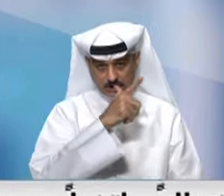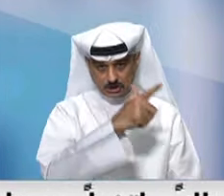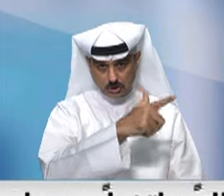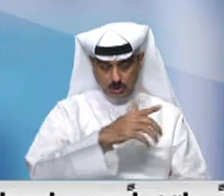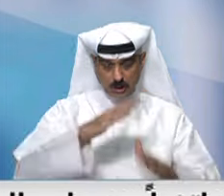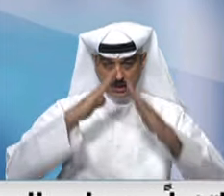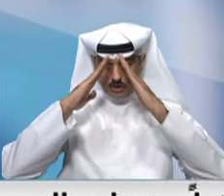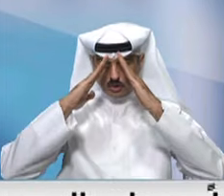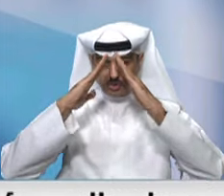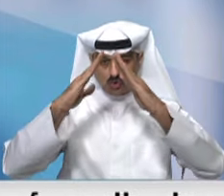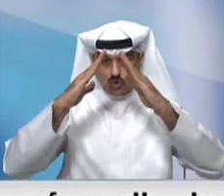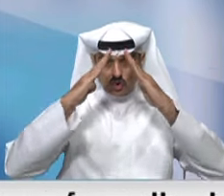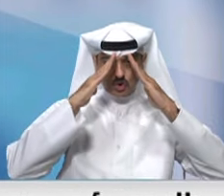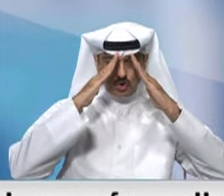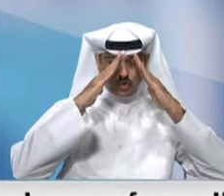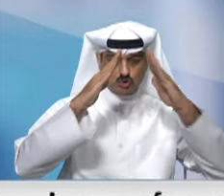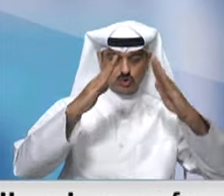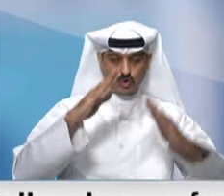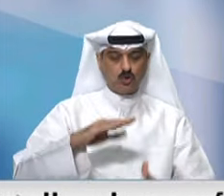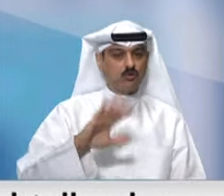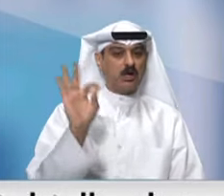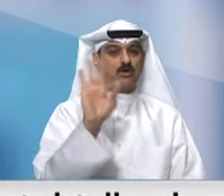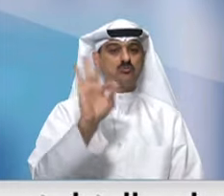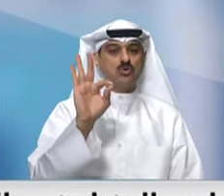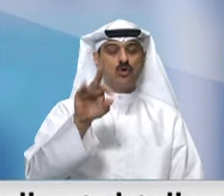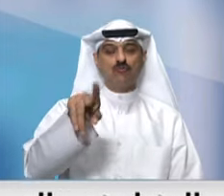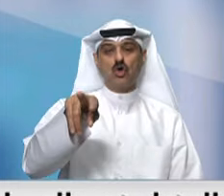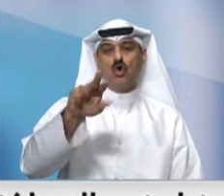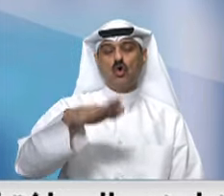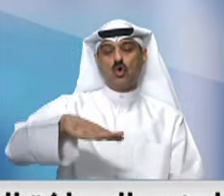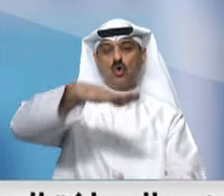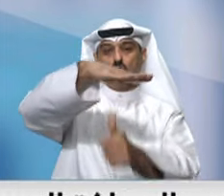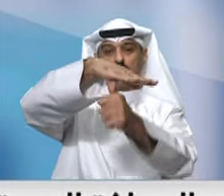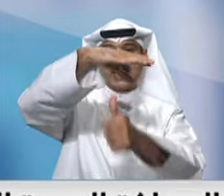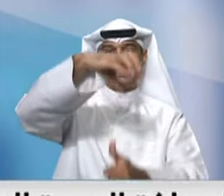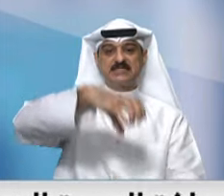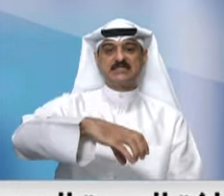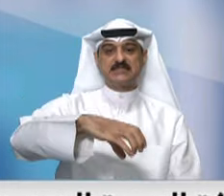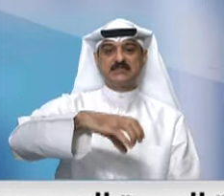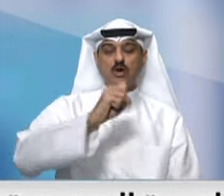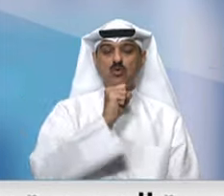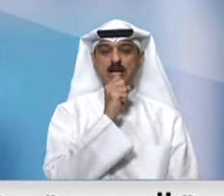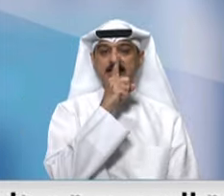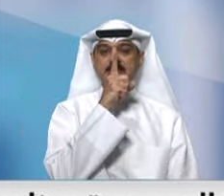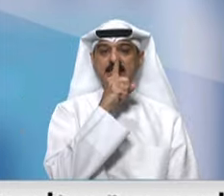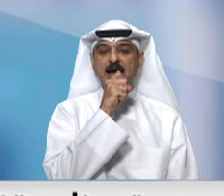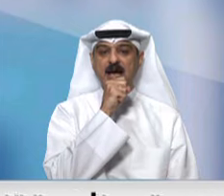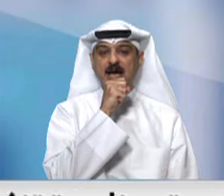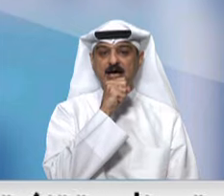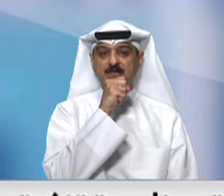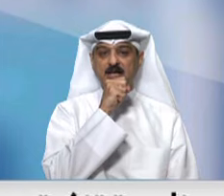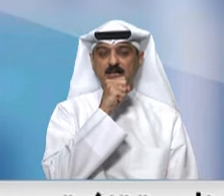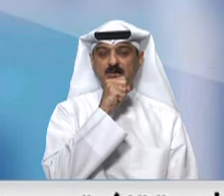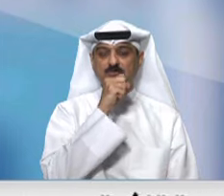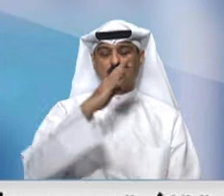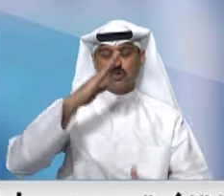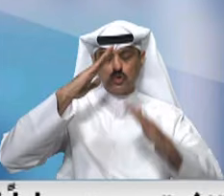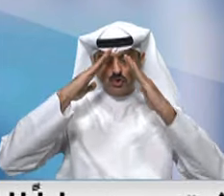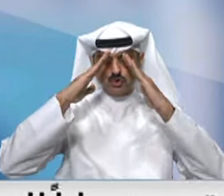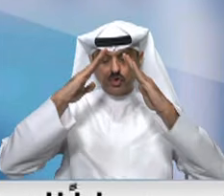حفظه الله ورعاه اخاه حضره صاحب السمو الشيخ تميم بن حمد ال ثاني امير دوله قطر